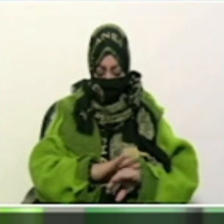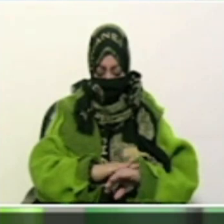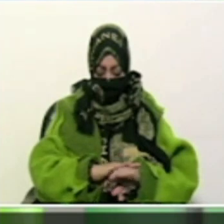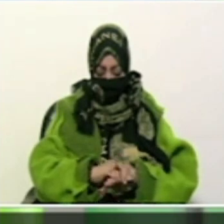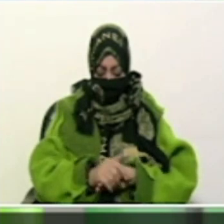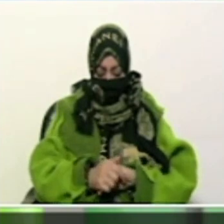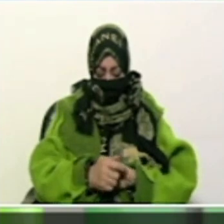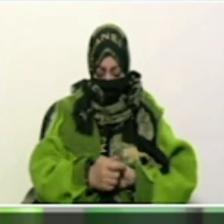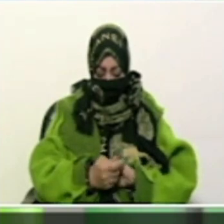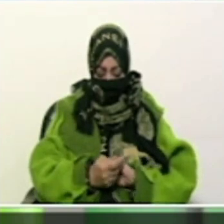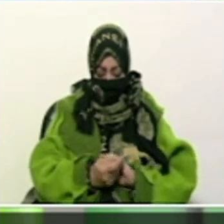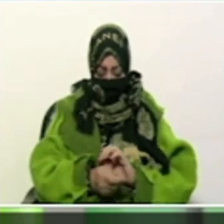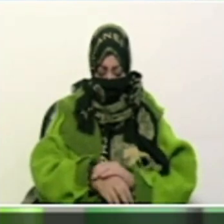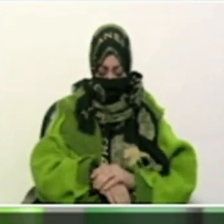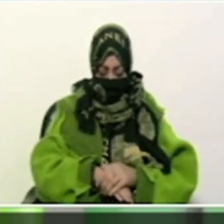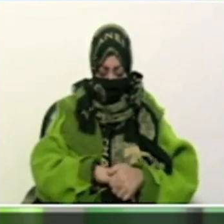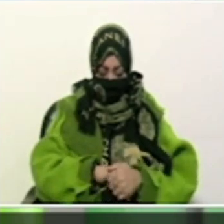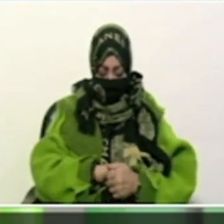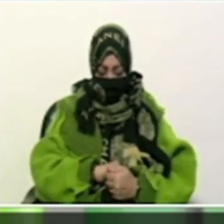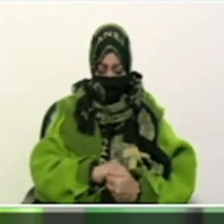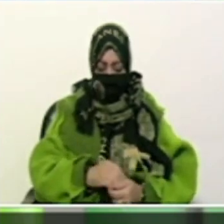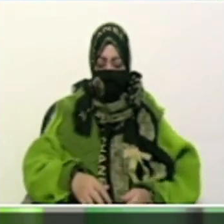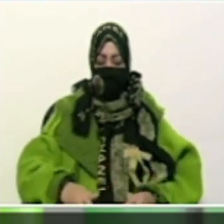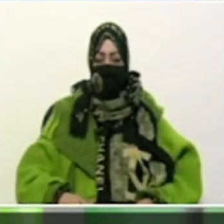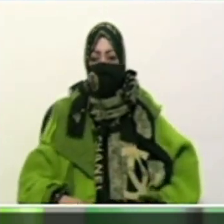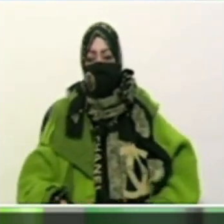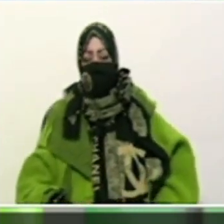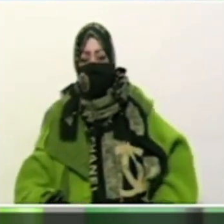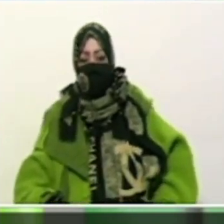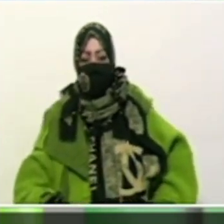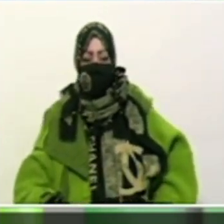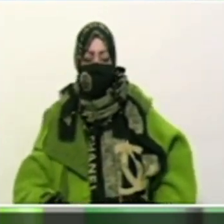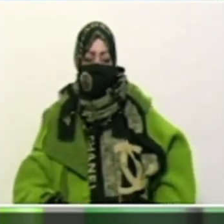مشي جوزة أخي مشي جوزة أخي